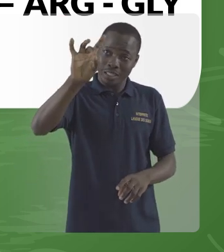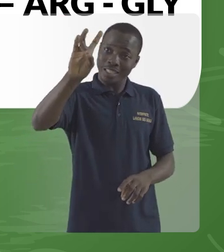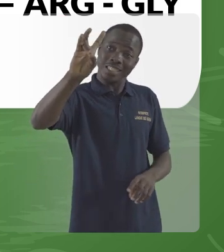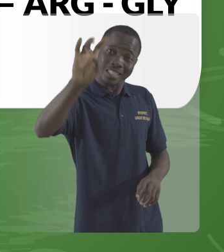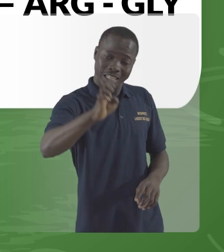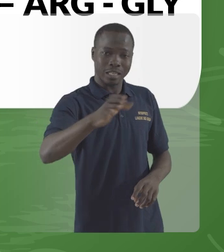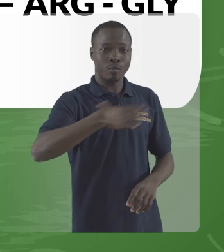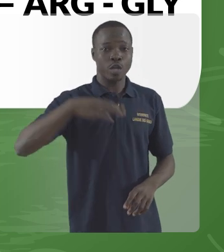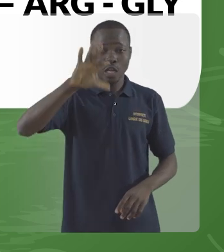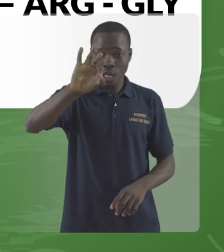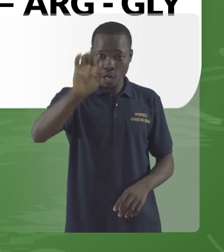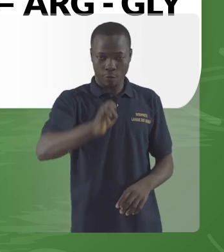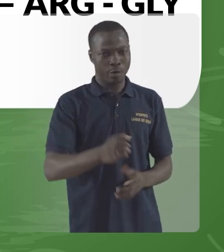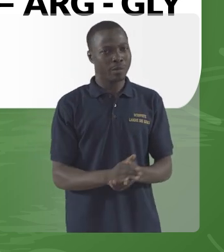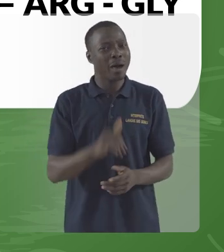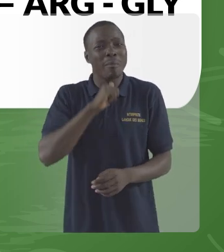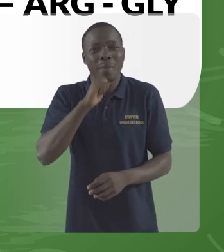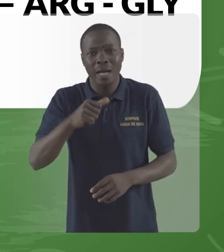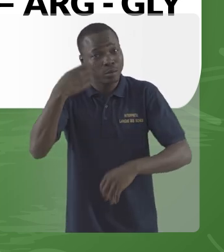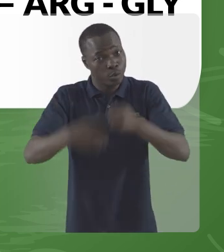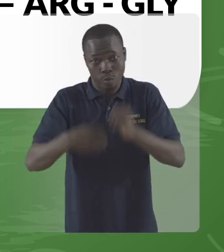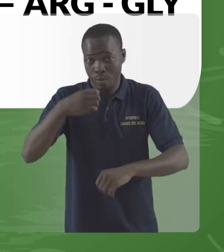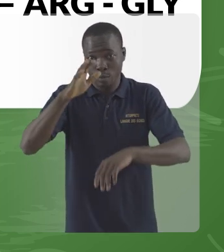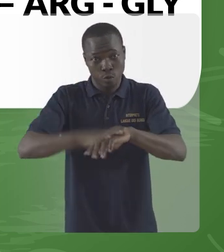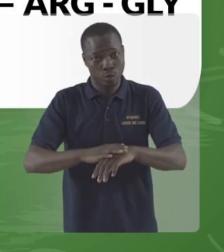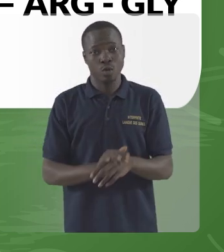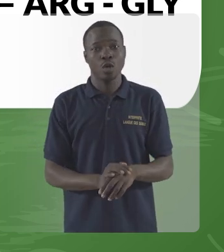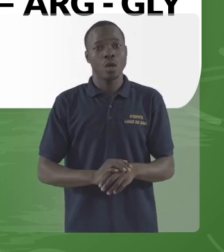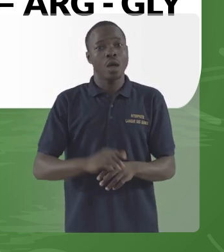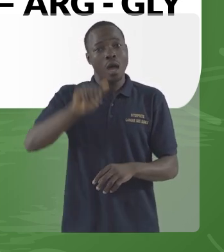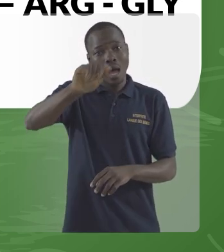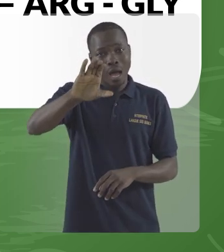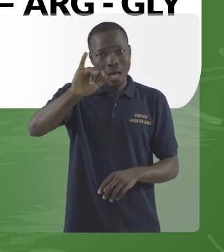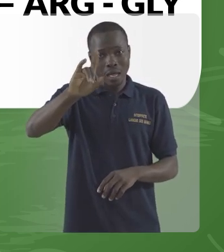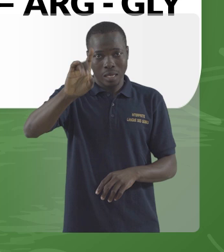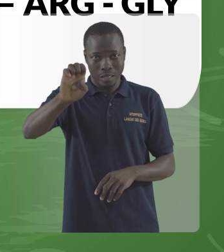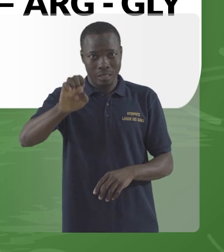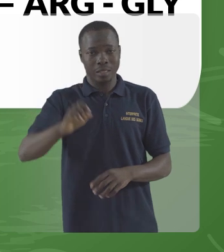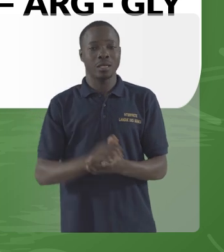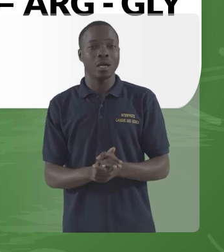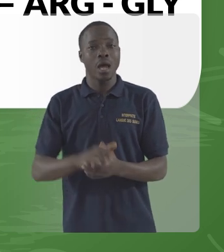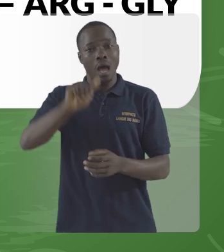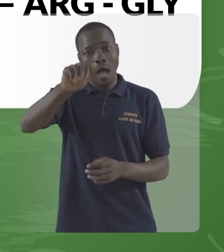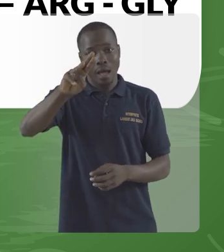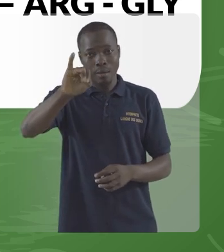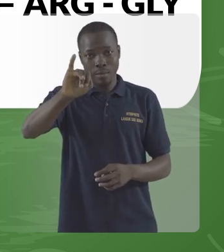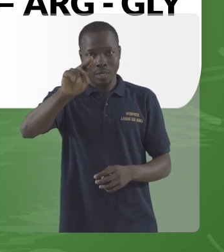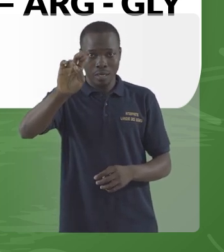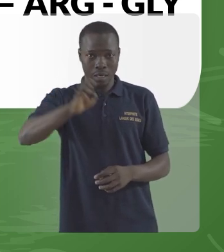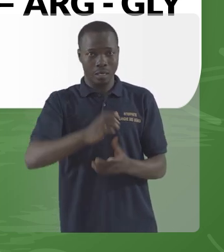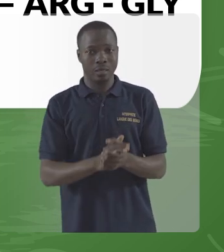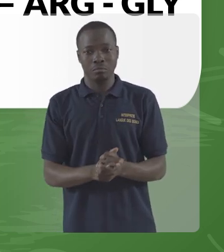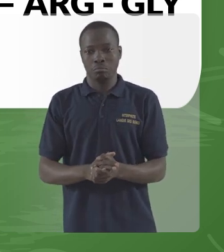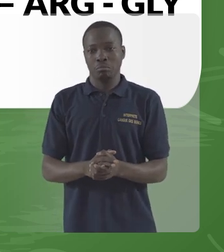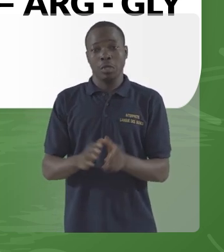9e codons n'a pas d'incidence sur les acides aminés codés qui sont la